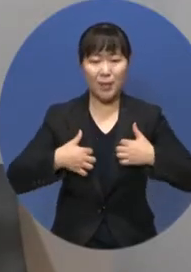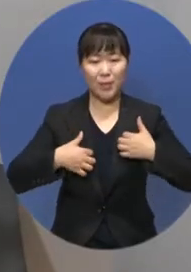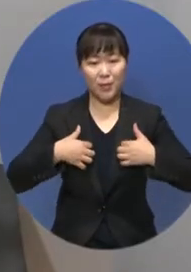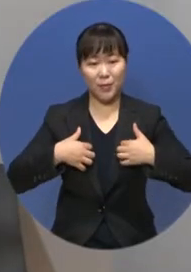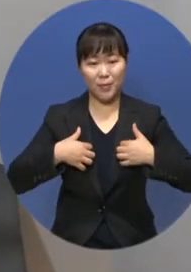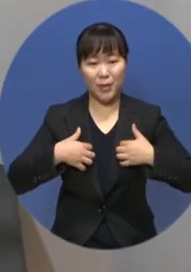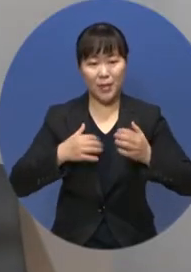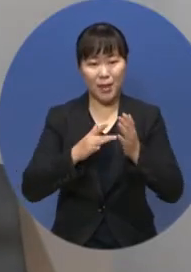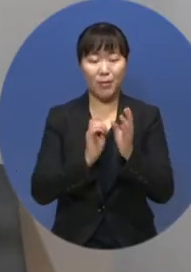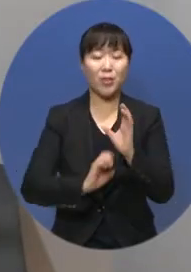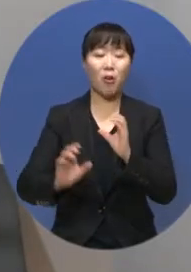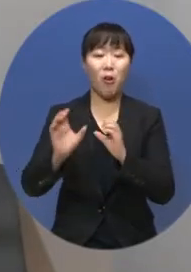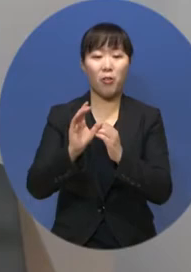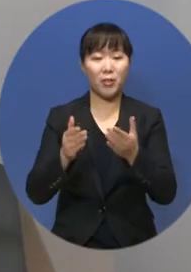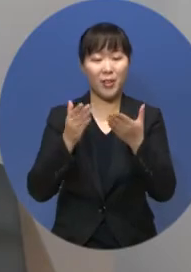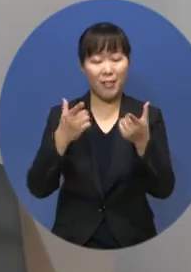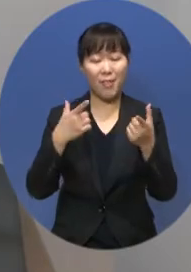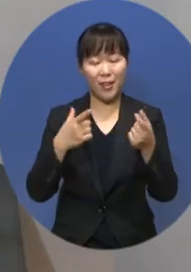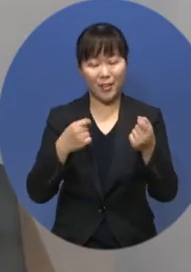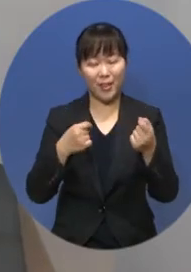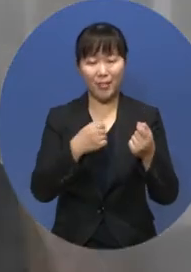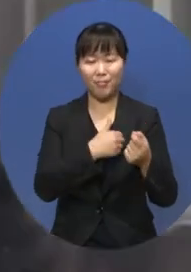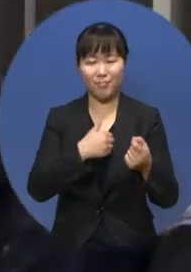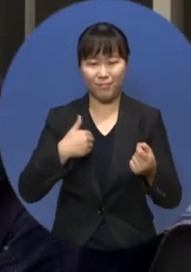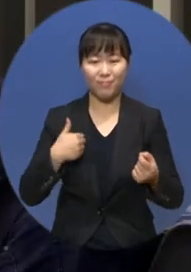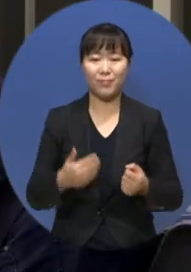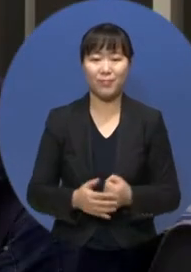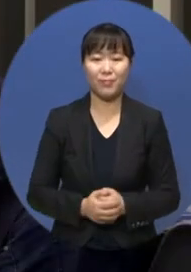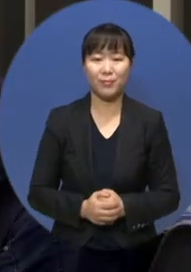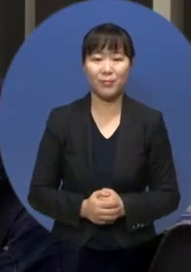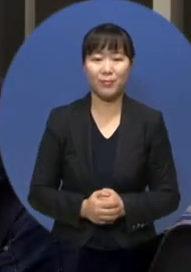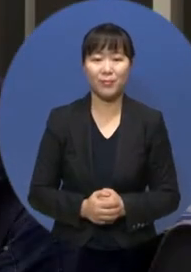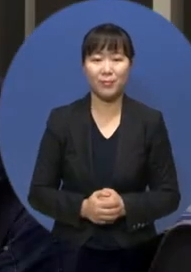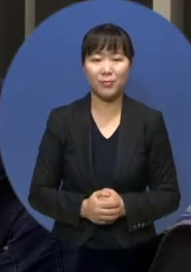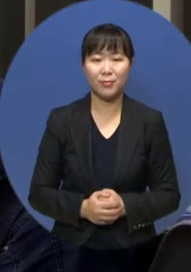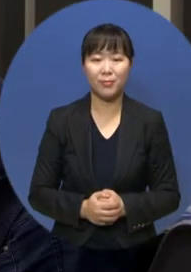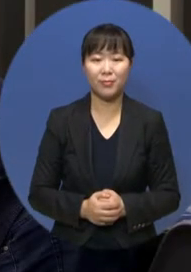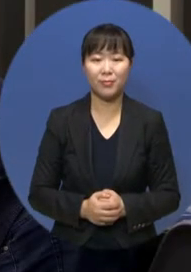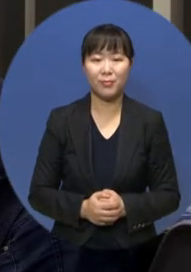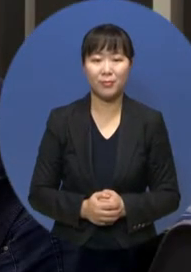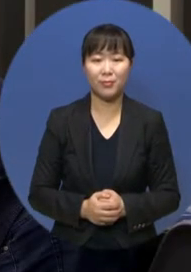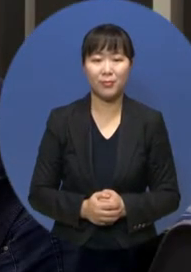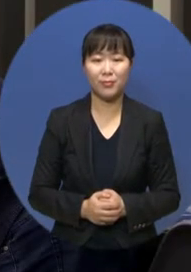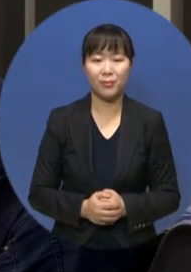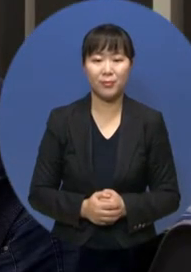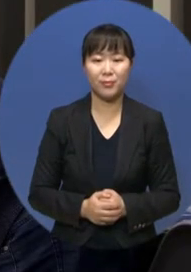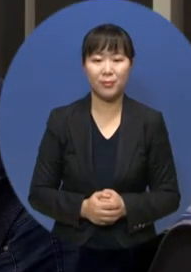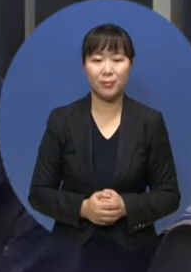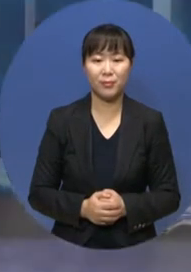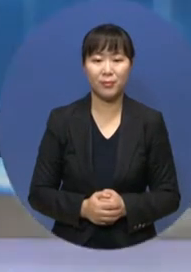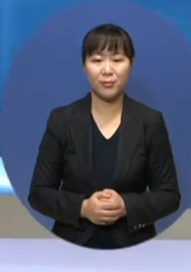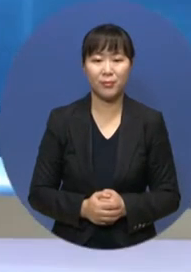보약을 덤으로 드리는 것 같아 흐뭇합니다. 복지TV 뉴스 정운선입니다.